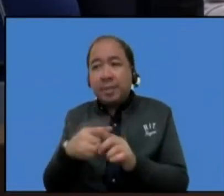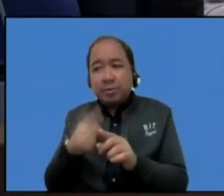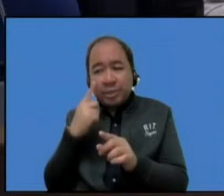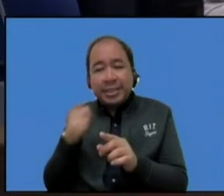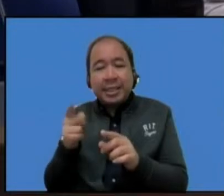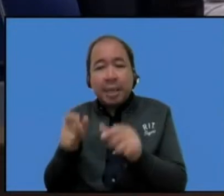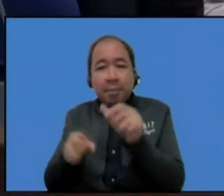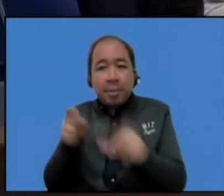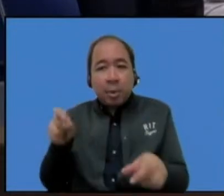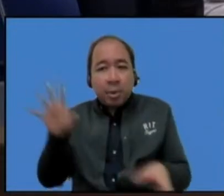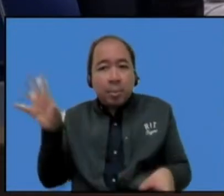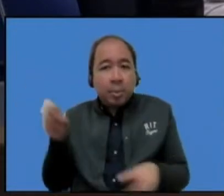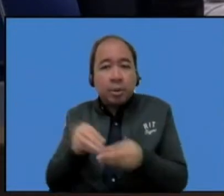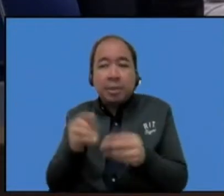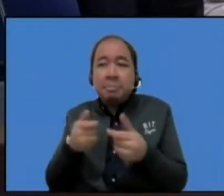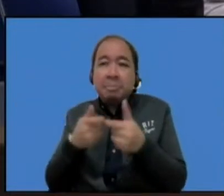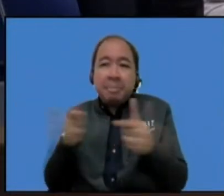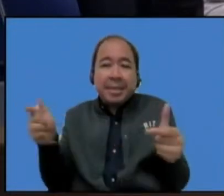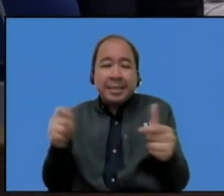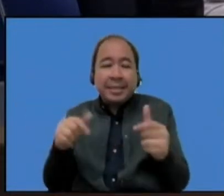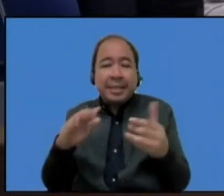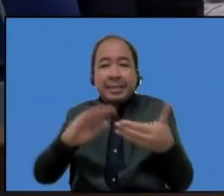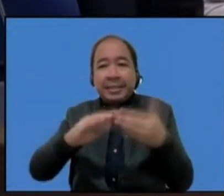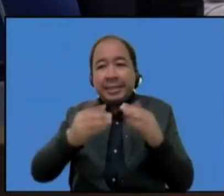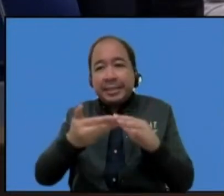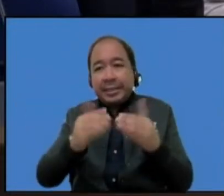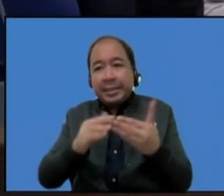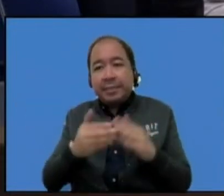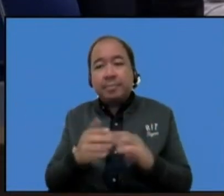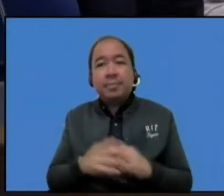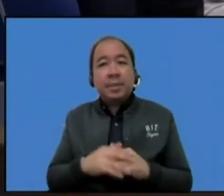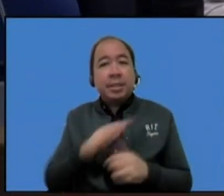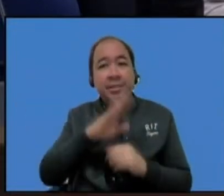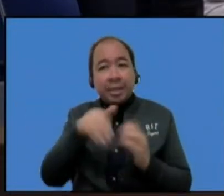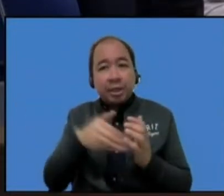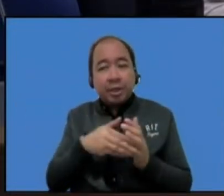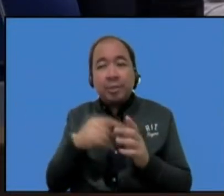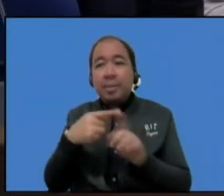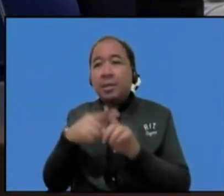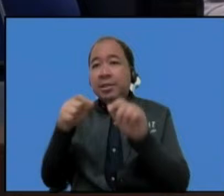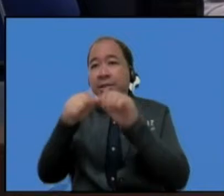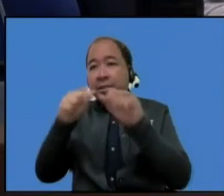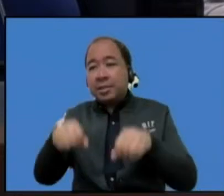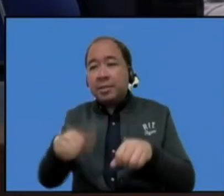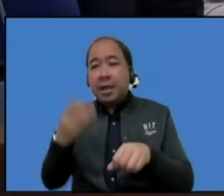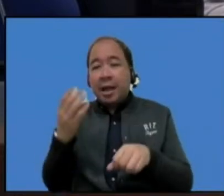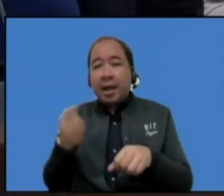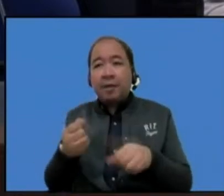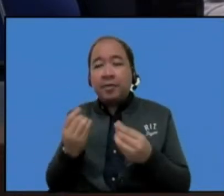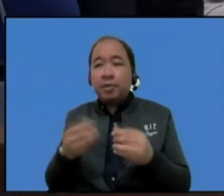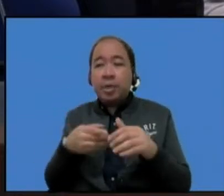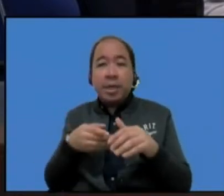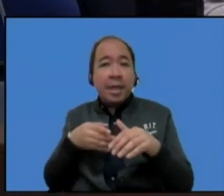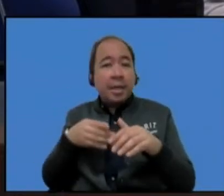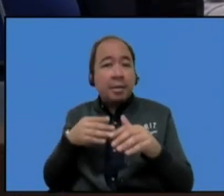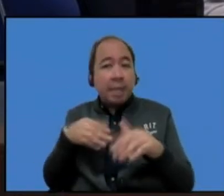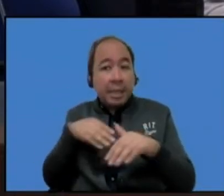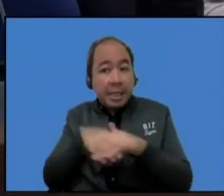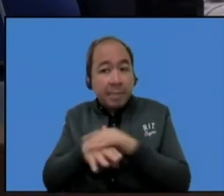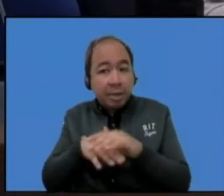点，为来华、在华外国人提供签证及工作证件的办